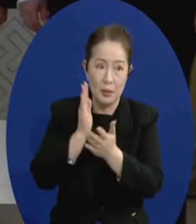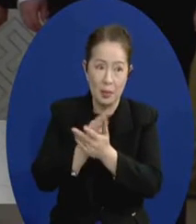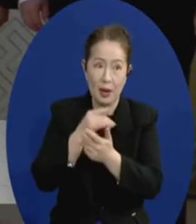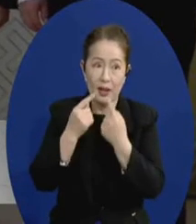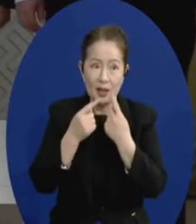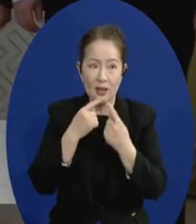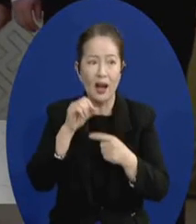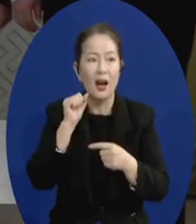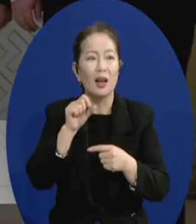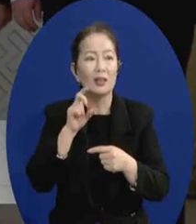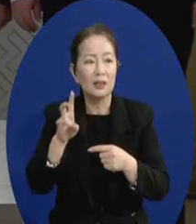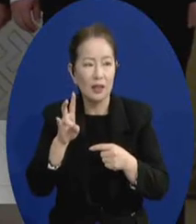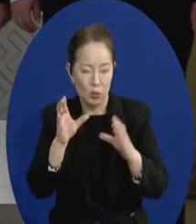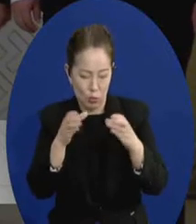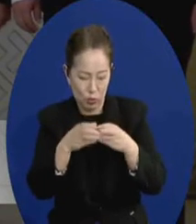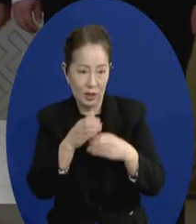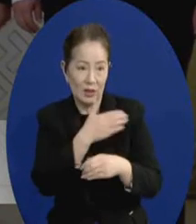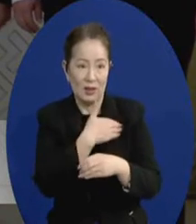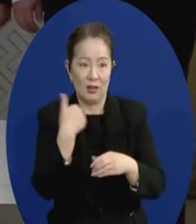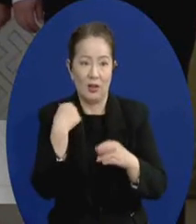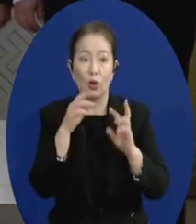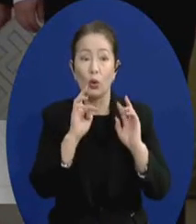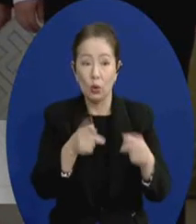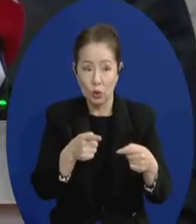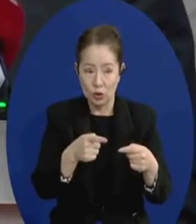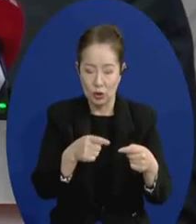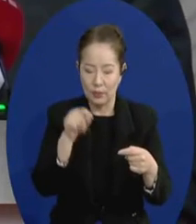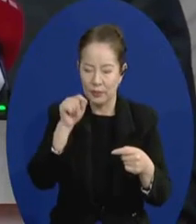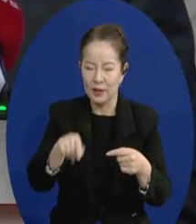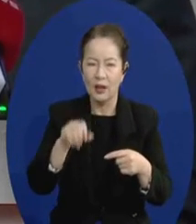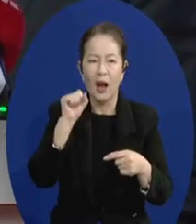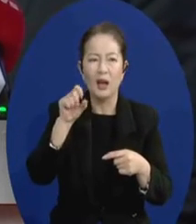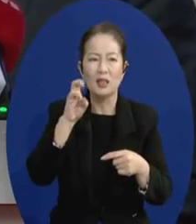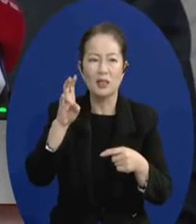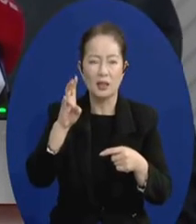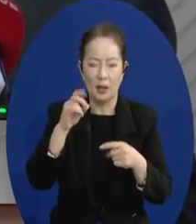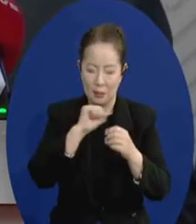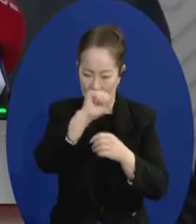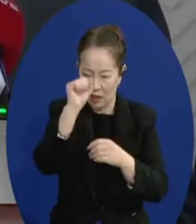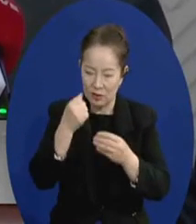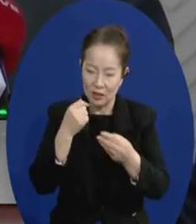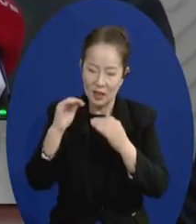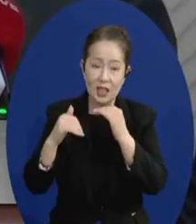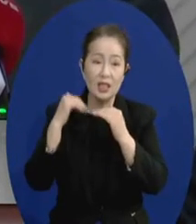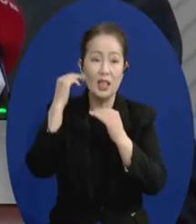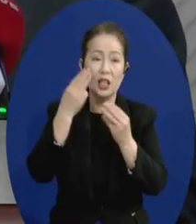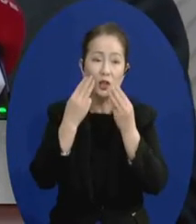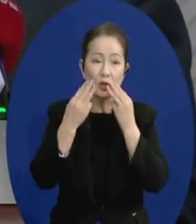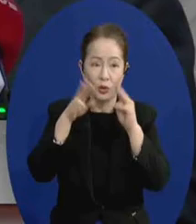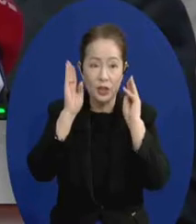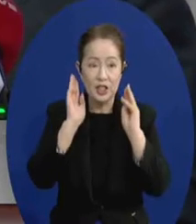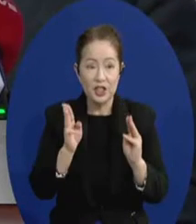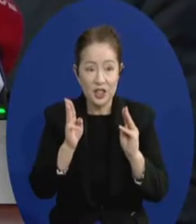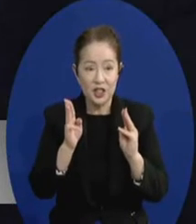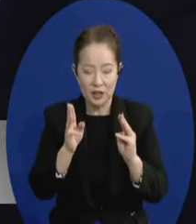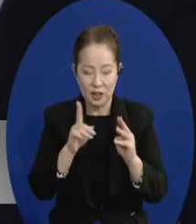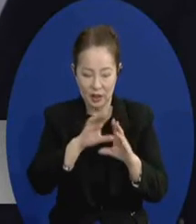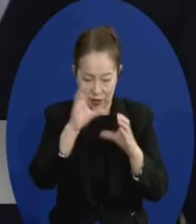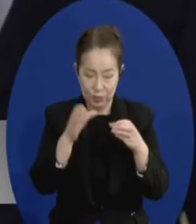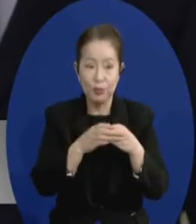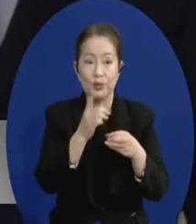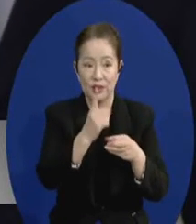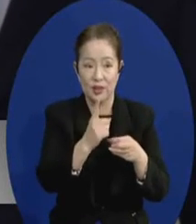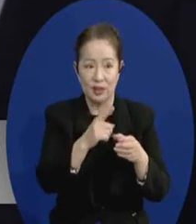юм. Ардчилсан нам бүлгийн дарга өөрчлөхөр болсон. Энэ удаад ардчилсан намын асуудал дээд шүүхөр шийдэгдэж нэг талдаа гарсан учраас бүлгийн